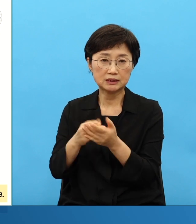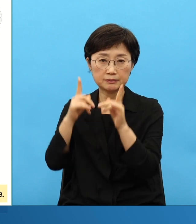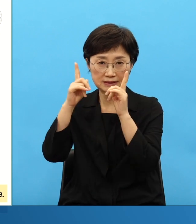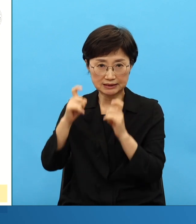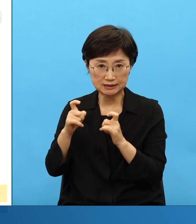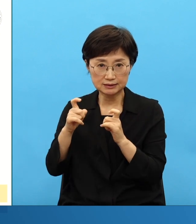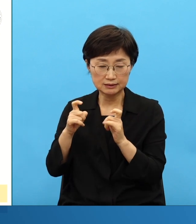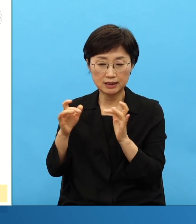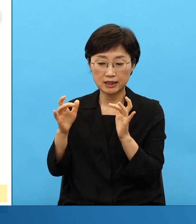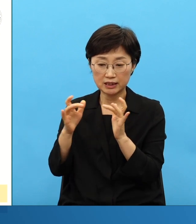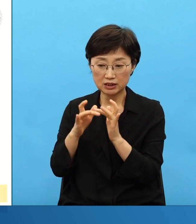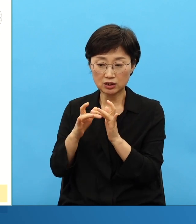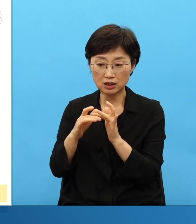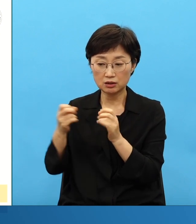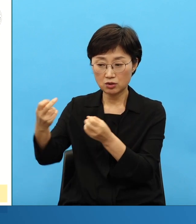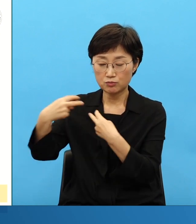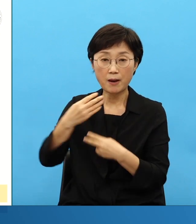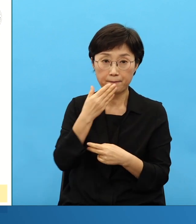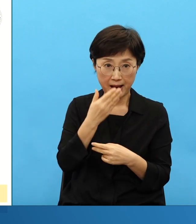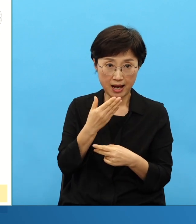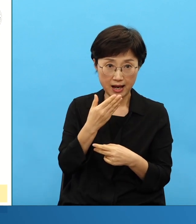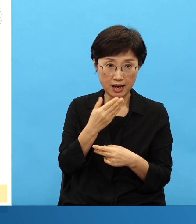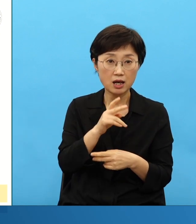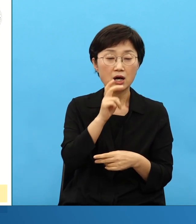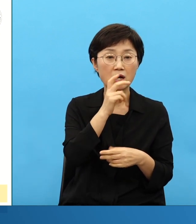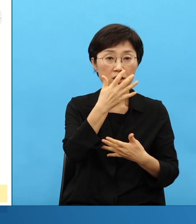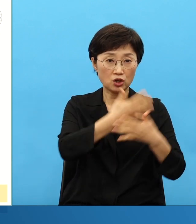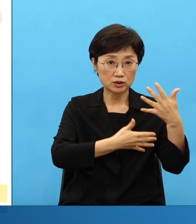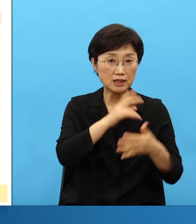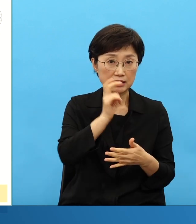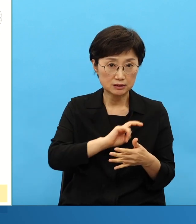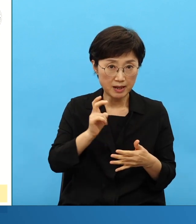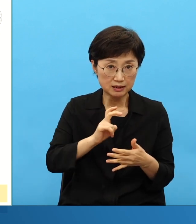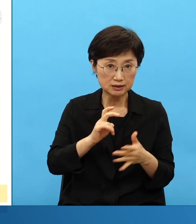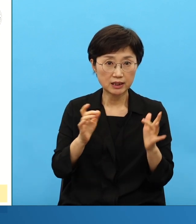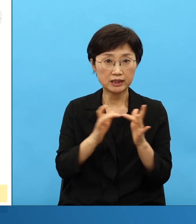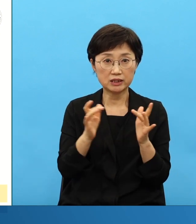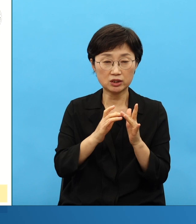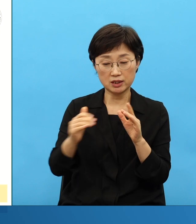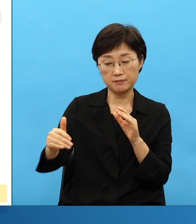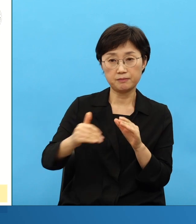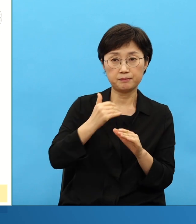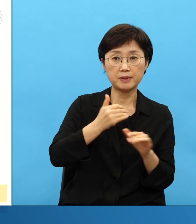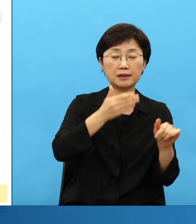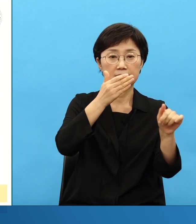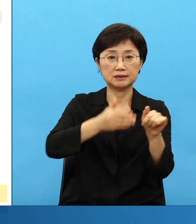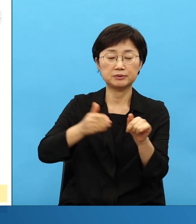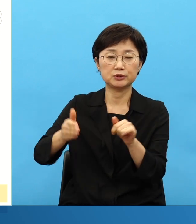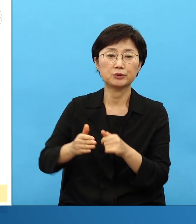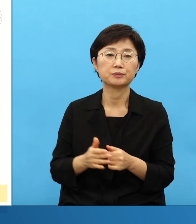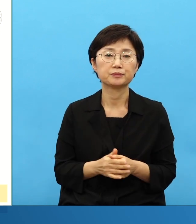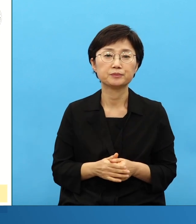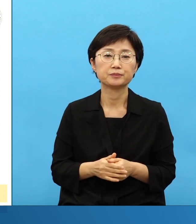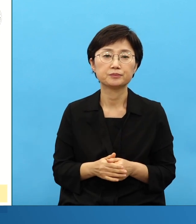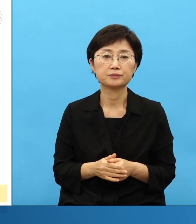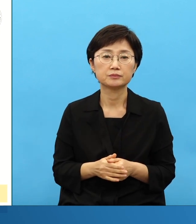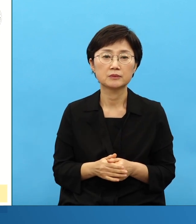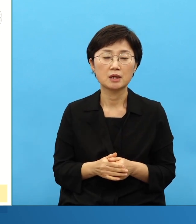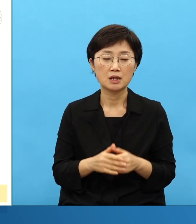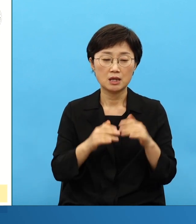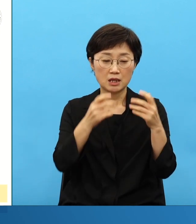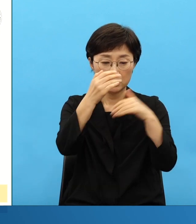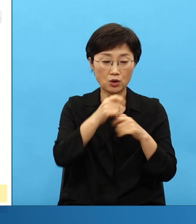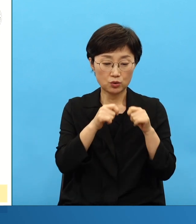제출하시고, 영상, 음악, 웹툰은 온라인으로 신청서를 작성하시고 제출하시면 됩니다. 자세한 제출